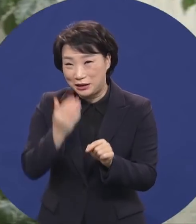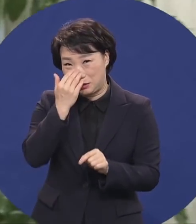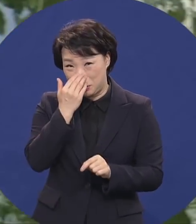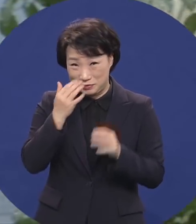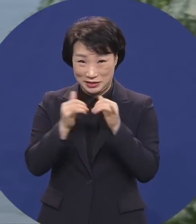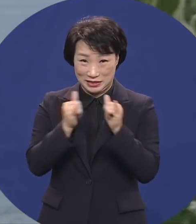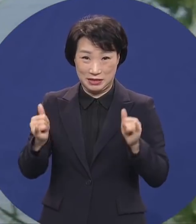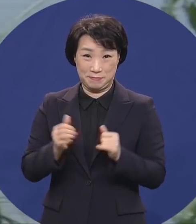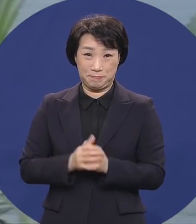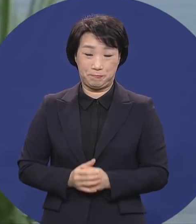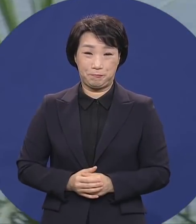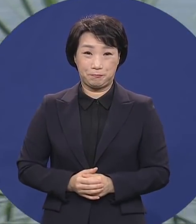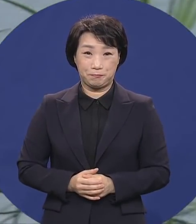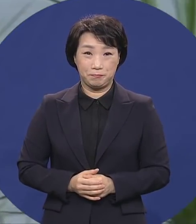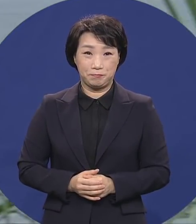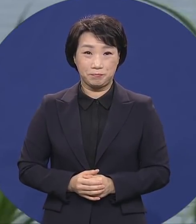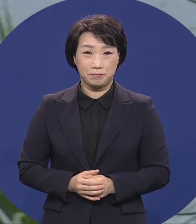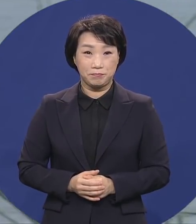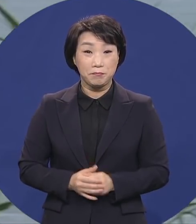겸손한 사람인데,